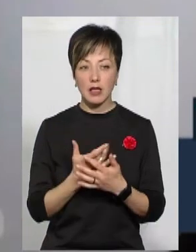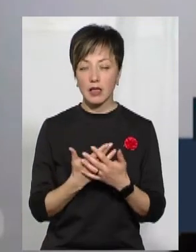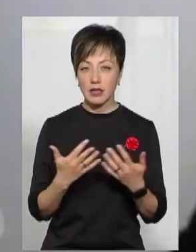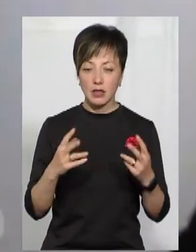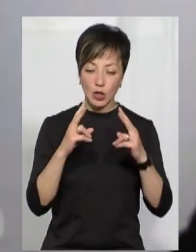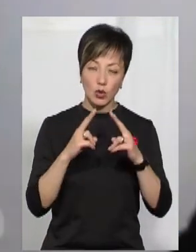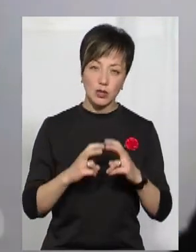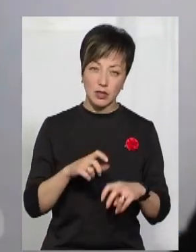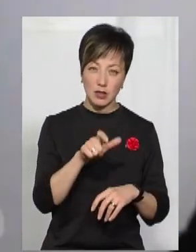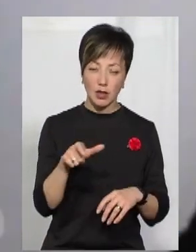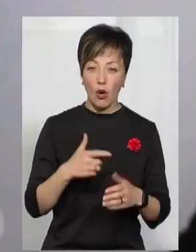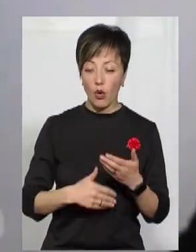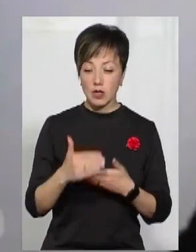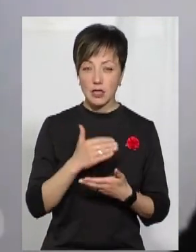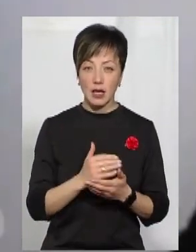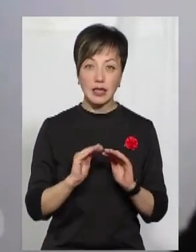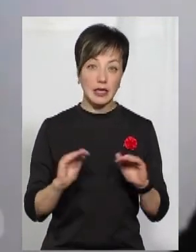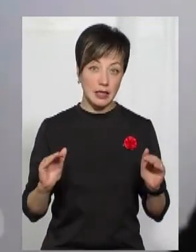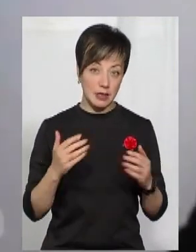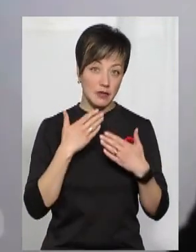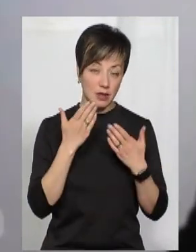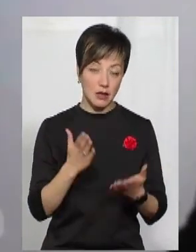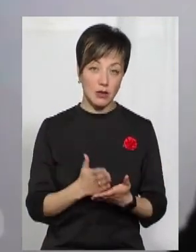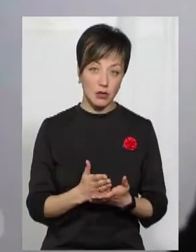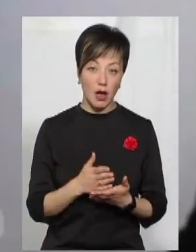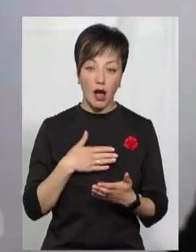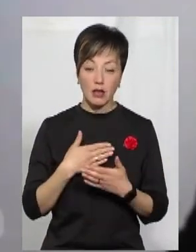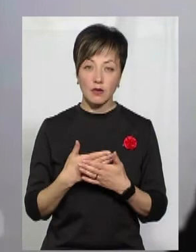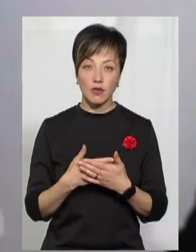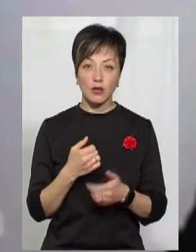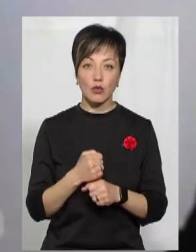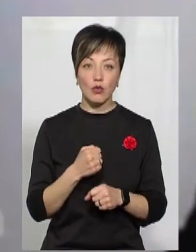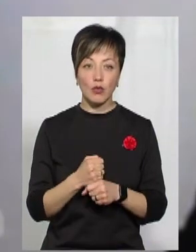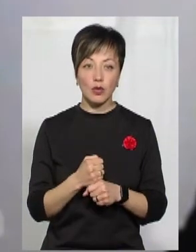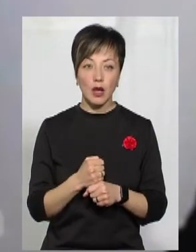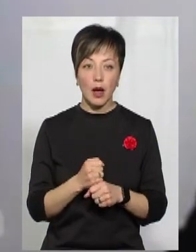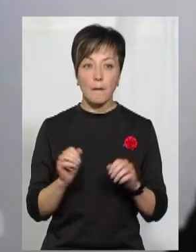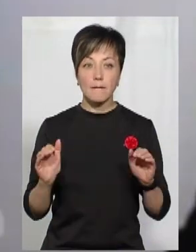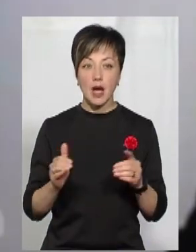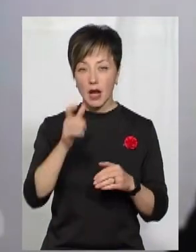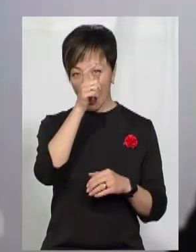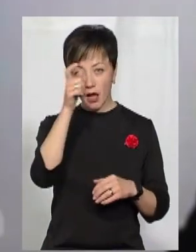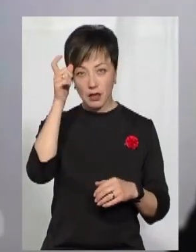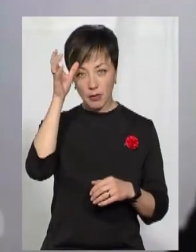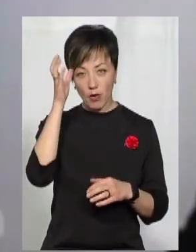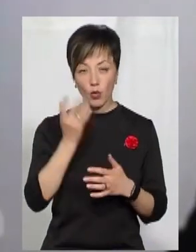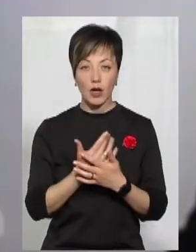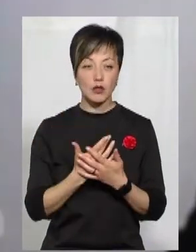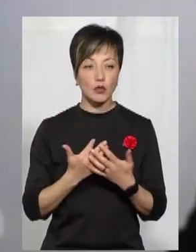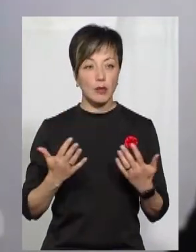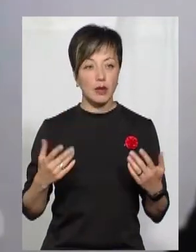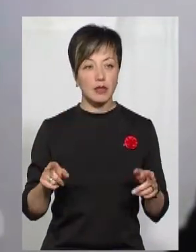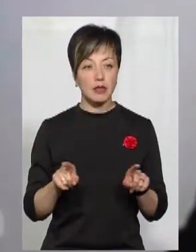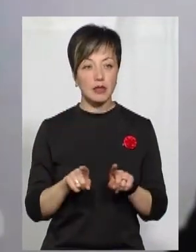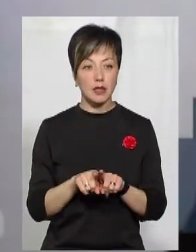роду дослідники. Останнім часом учні звертаються, тому що активізувалася робота в Малій академії наук. Це різноманітні